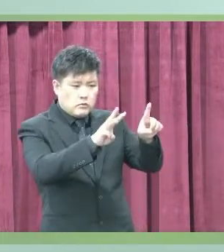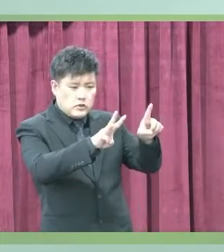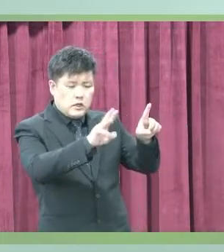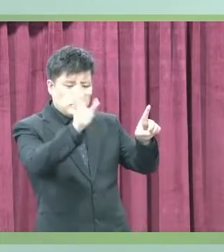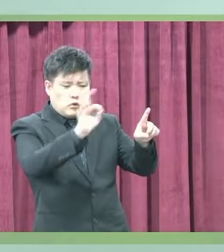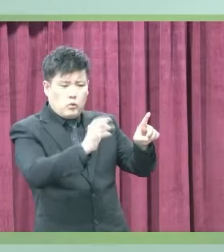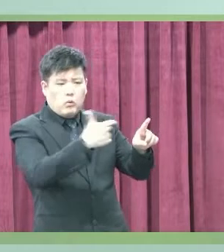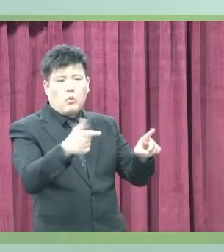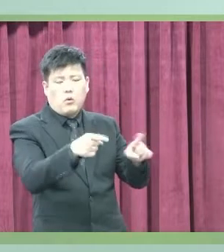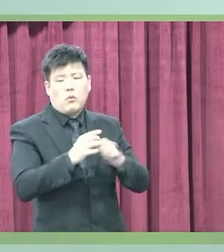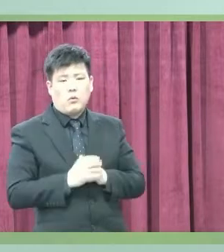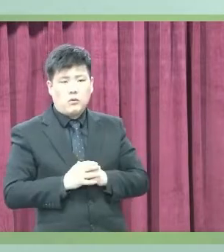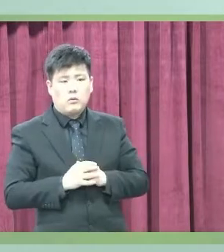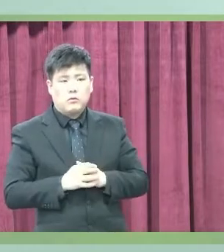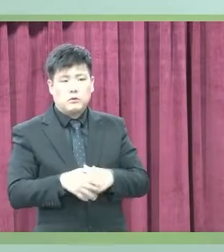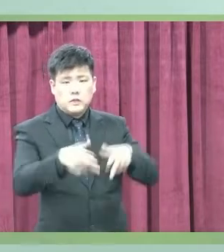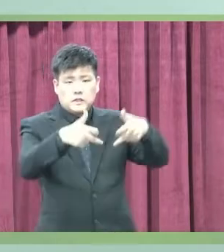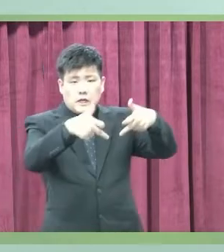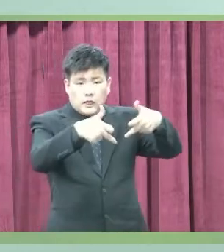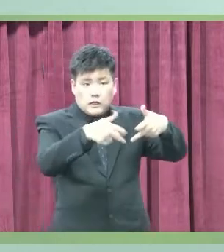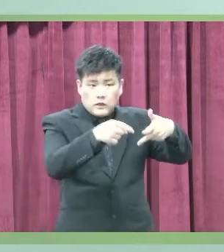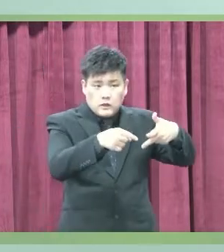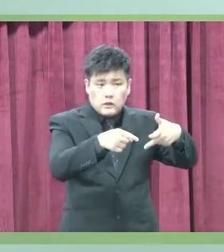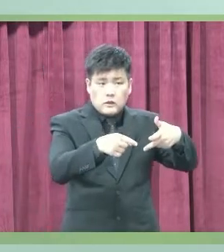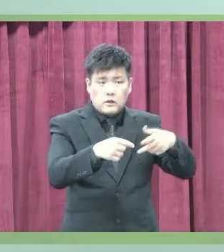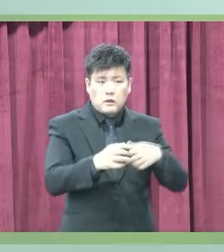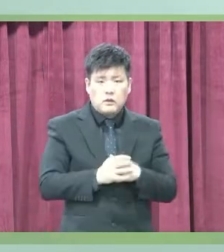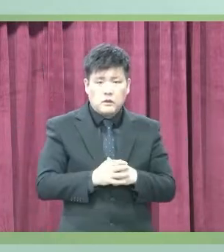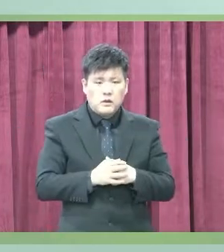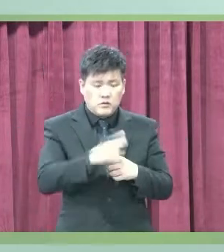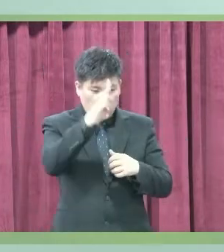현황 결과 장애인이 양성 질환이